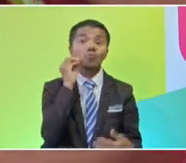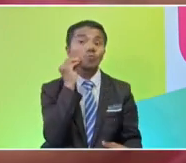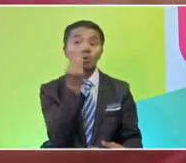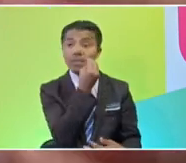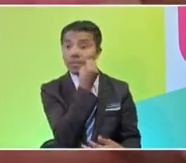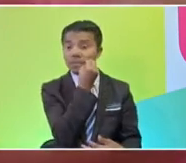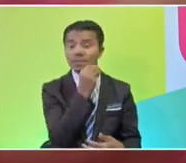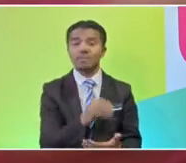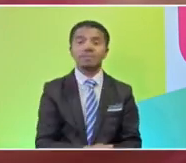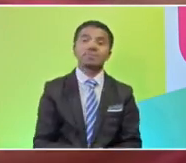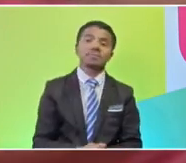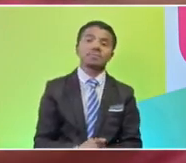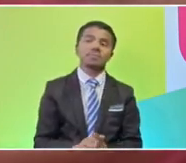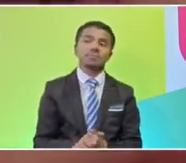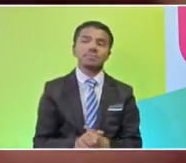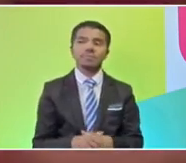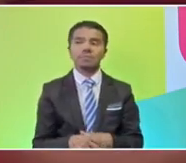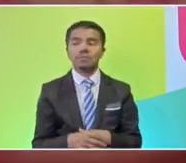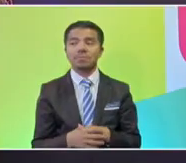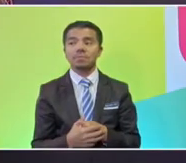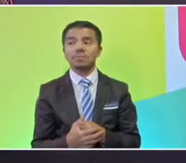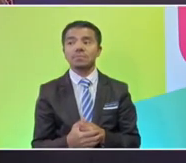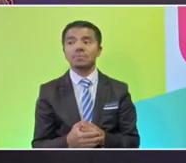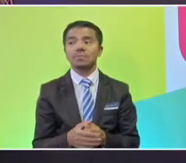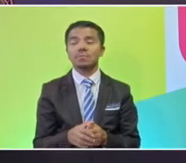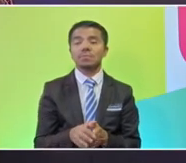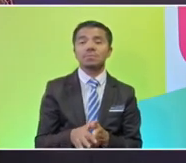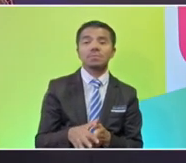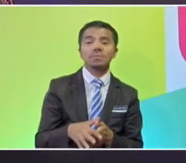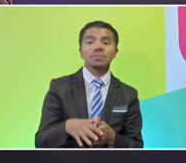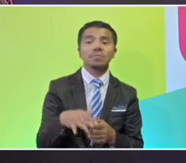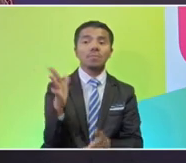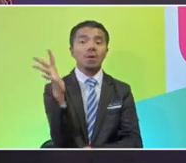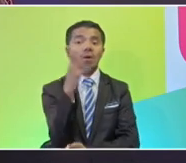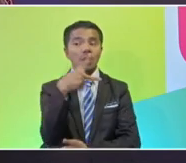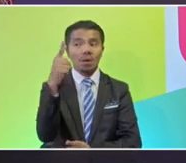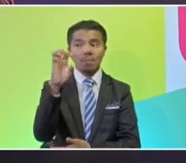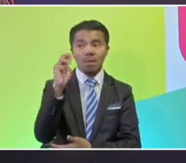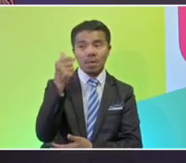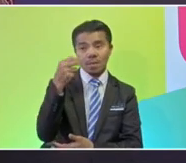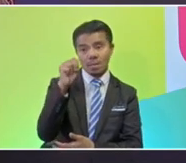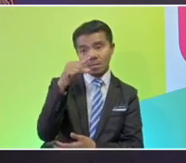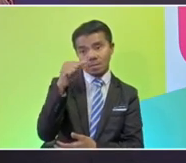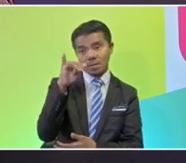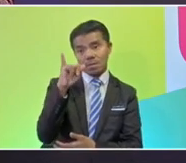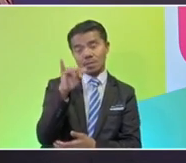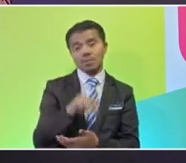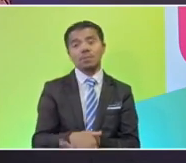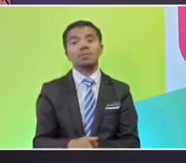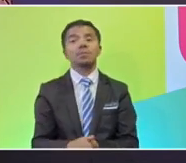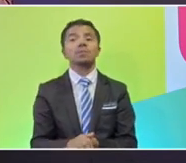tapi jenis tumbuhan yang tak berbunga jadi tumbuhan